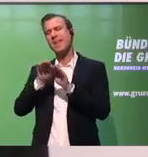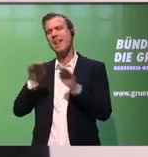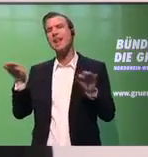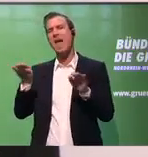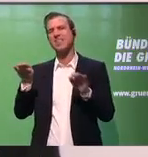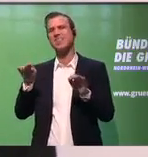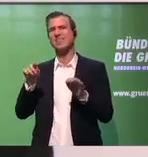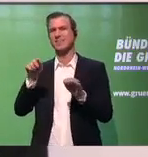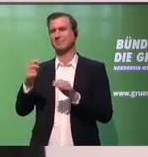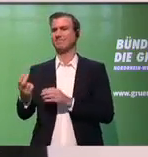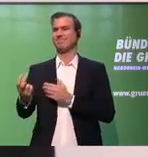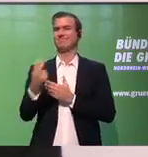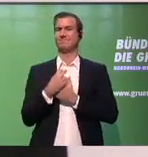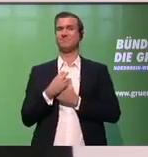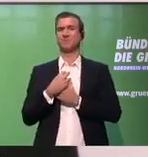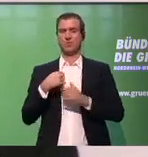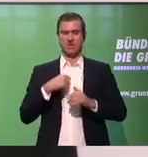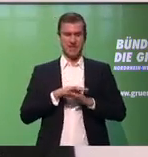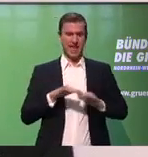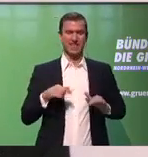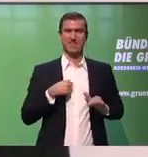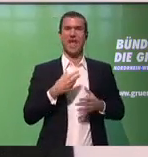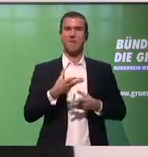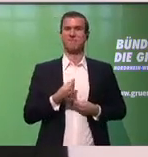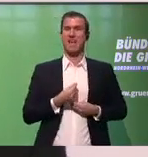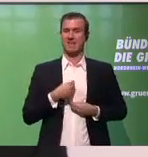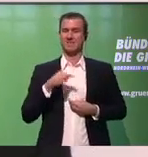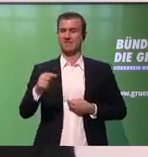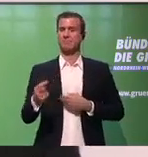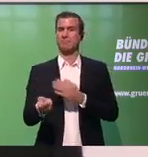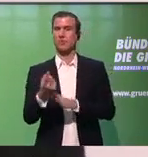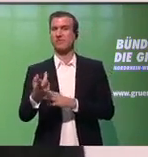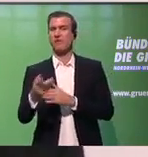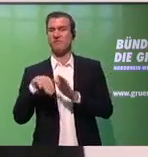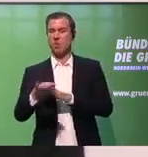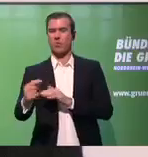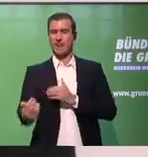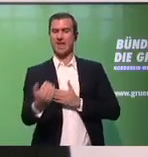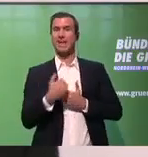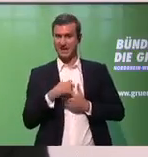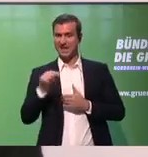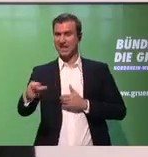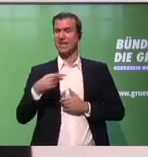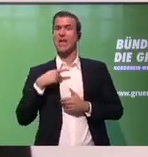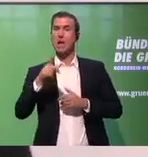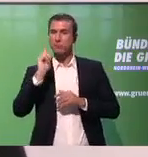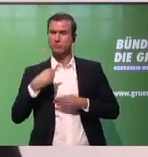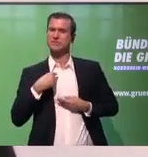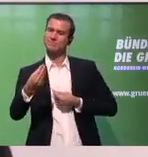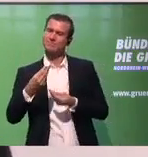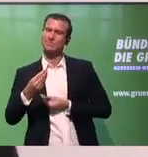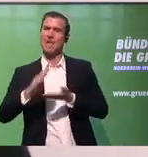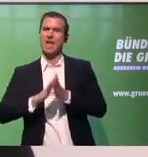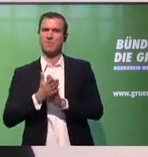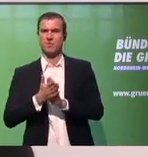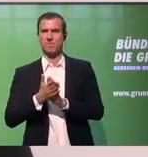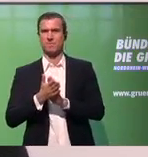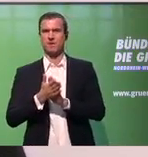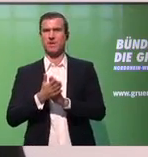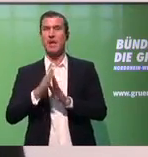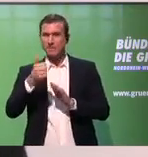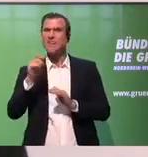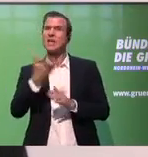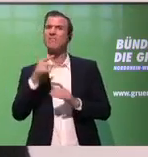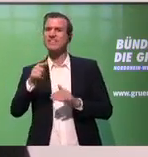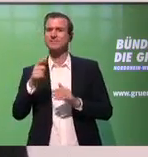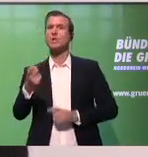zwischen den Empfangsländern und den Ursprungsländern auszuhandeln, das sind zum Teil nicht unbedingt die Ursprungsländer, sondern die Länder, aus denen die Zuwanderer